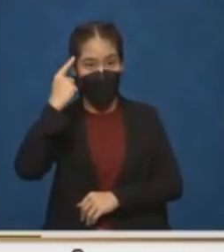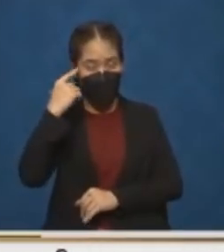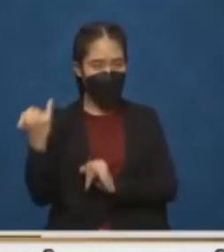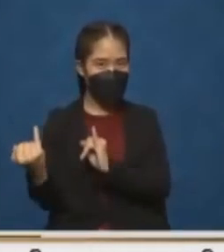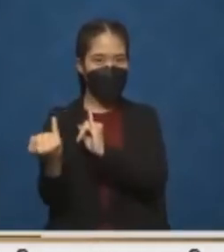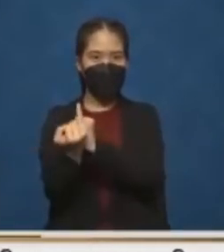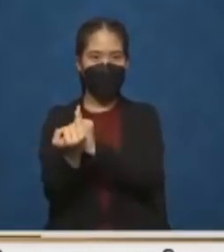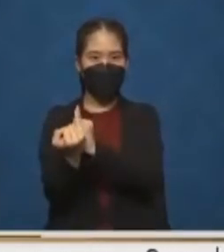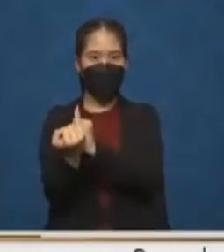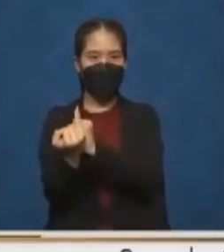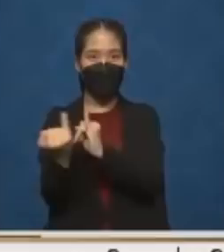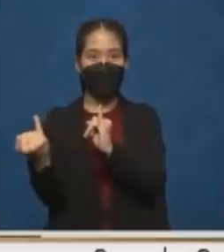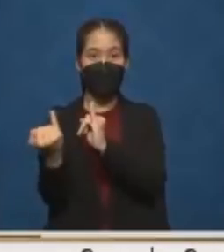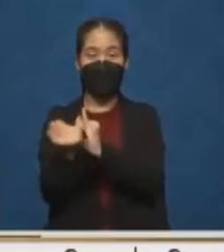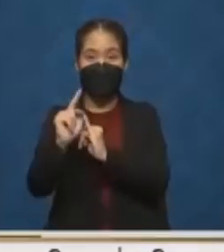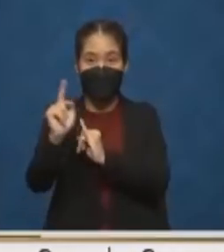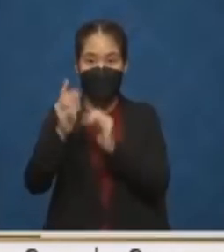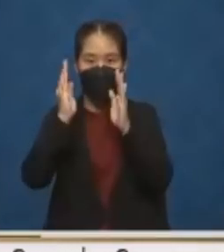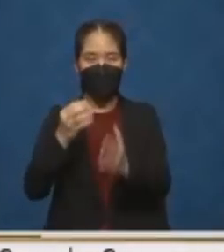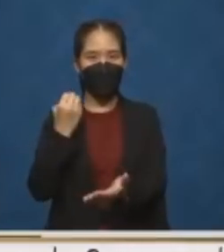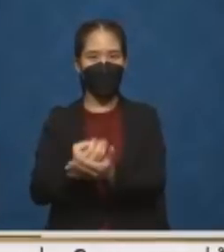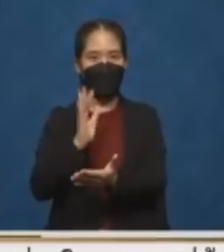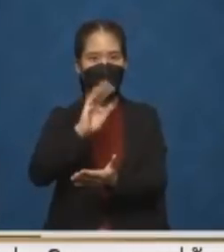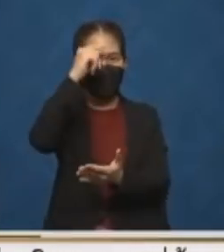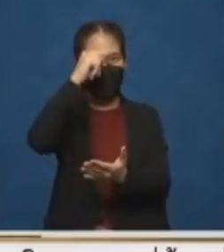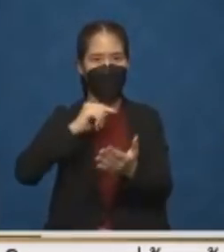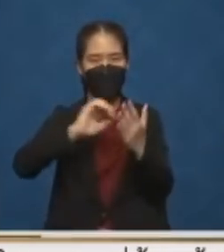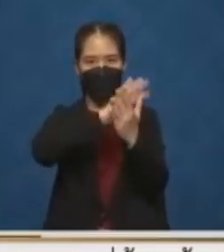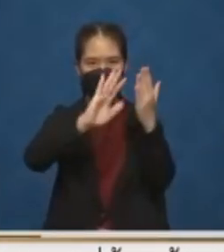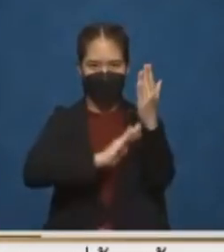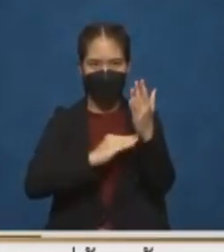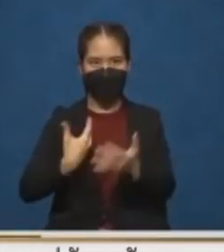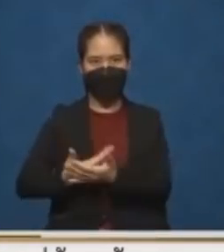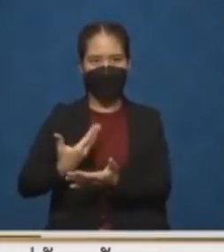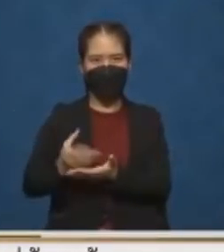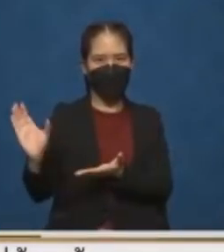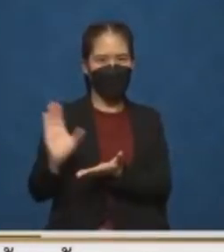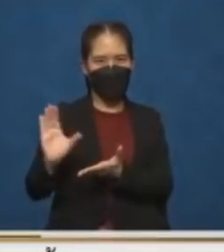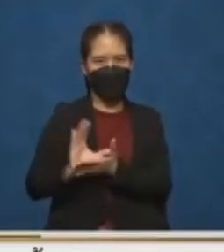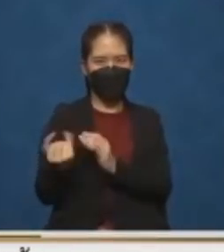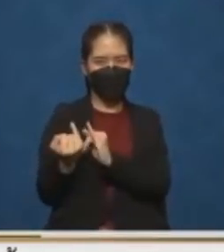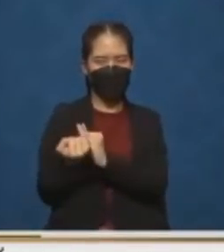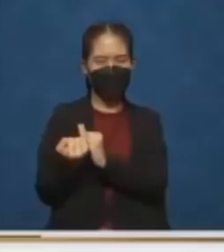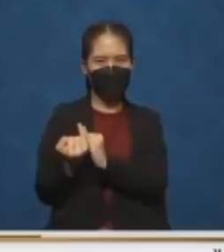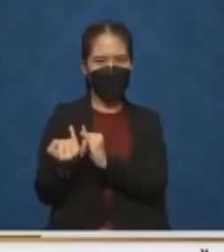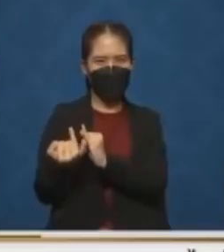บเจ้าสัวใหญ่ในเมืองไทยเป็นกุมทุนทมีความผลกพัอย่ยิ่กับรัฐบาล